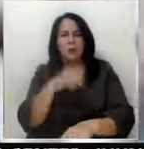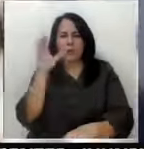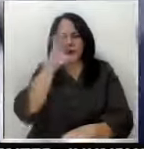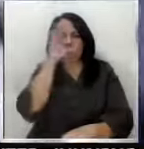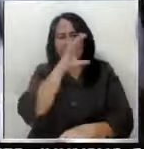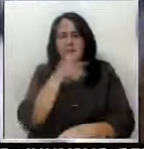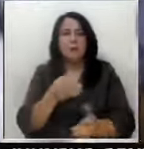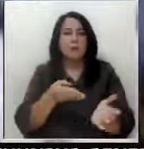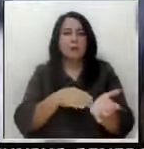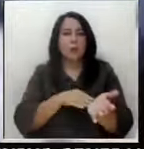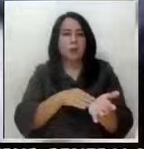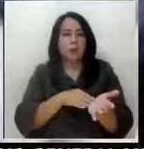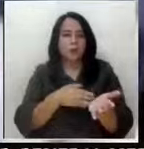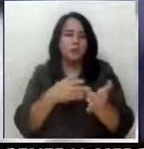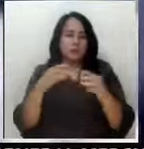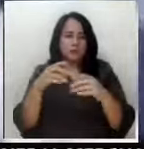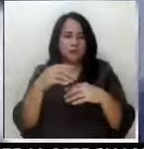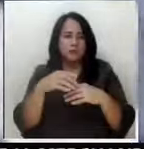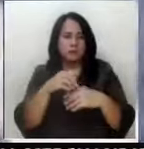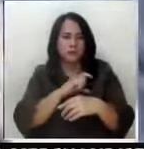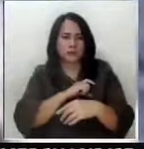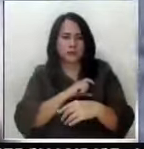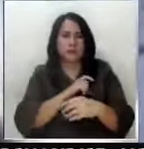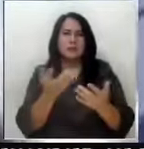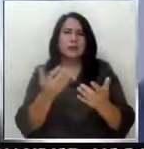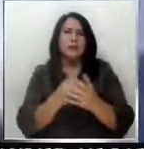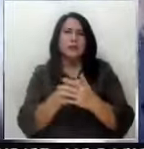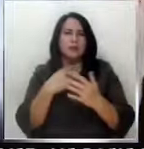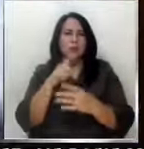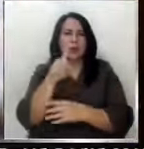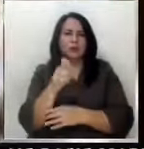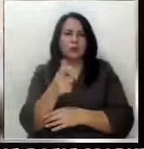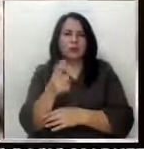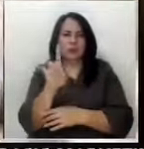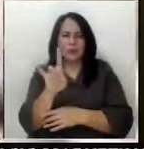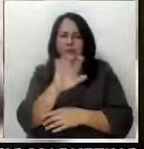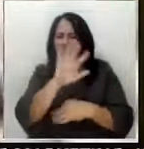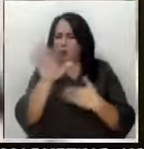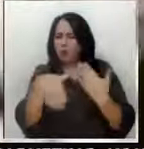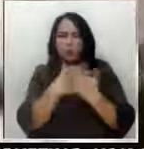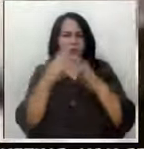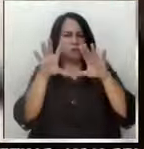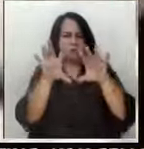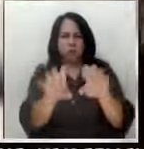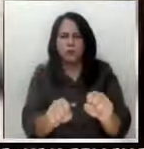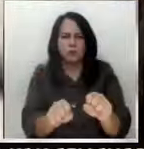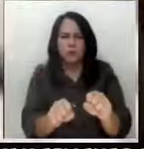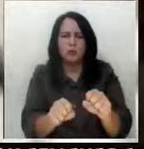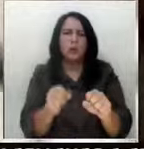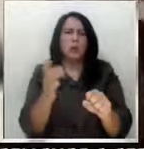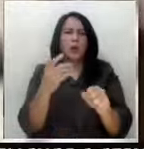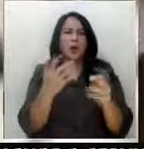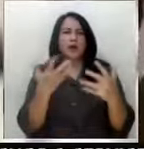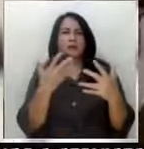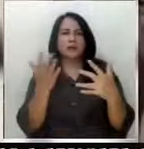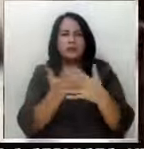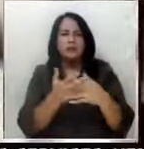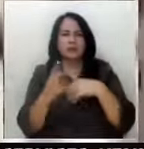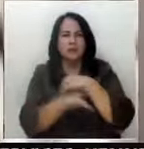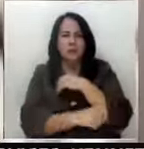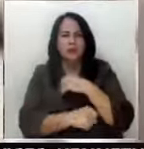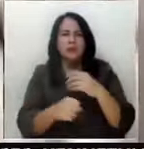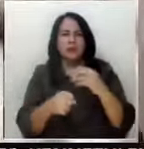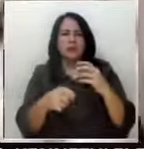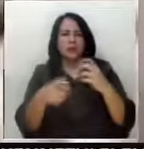Police. Sa kabuuan, aabot sa 128 ang naresto ng Calabar Zone Police na may kasong robbery, carnapping,